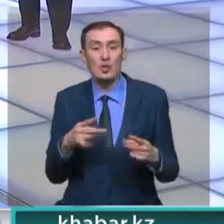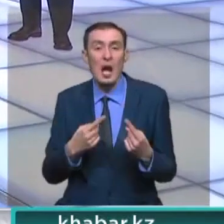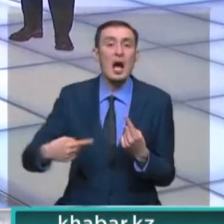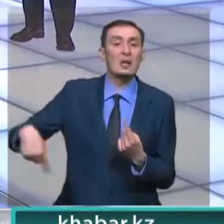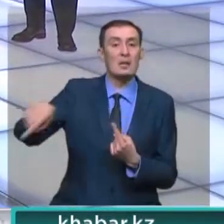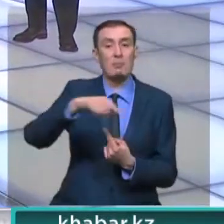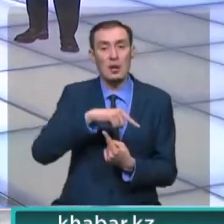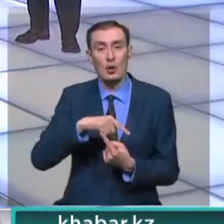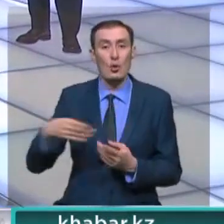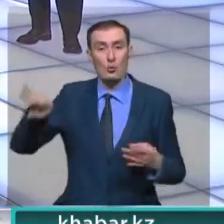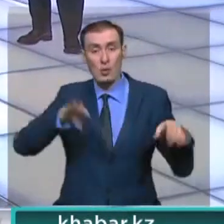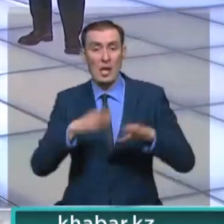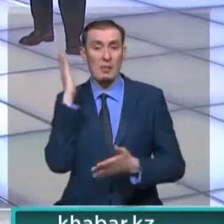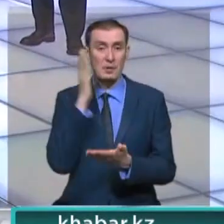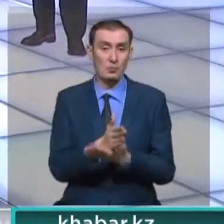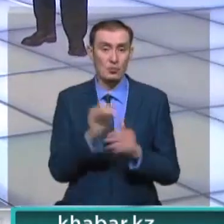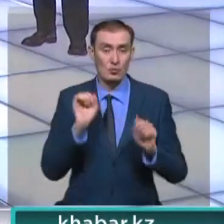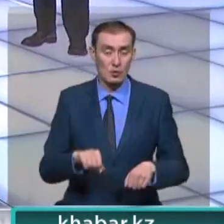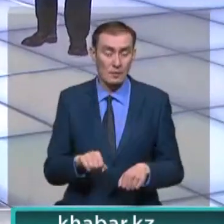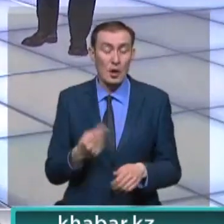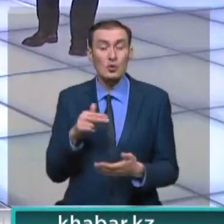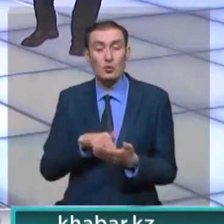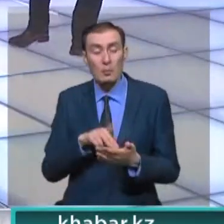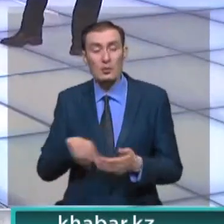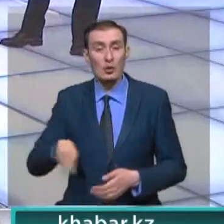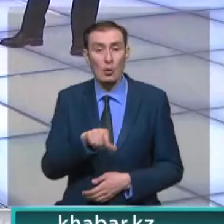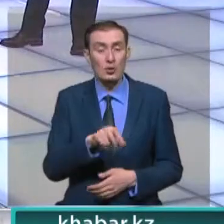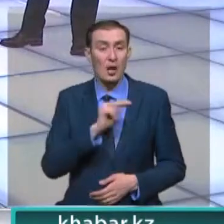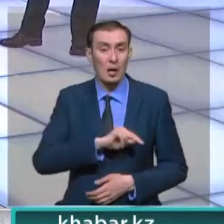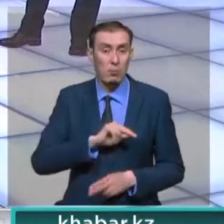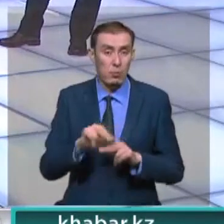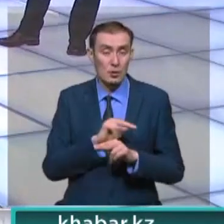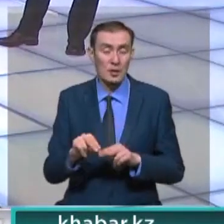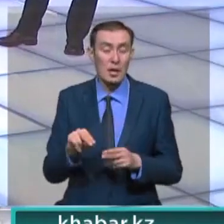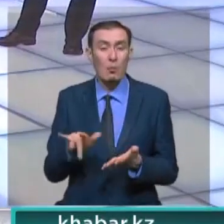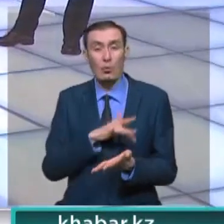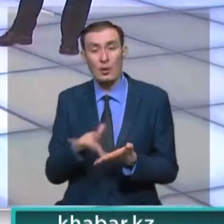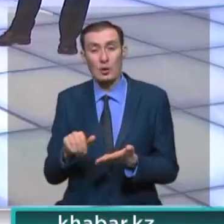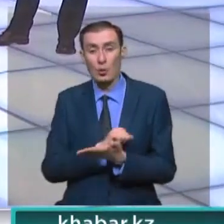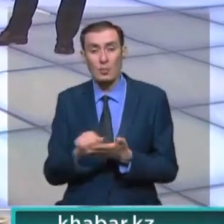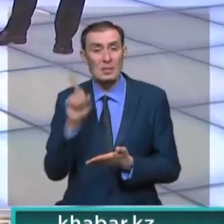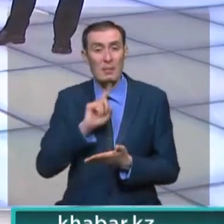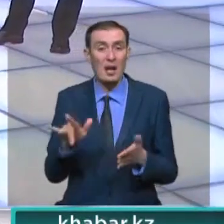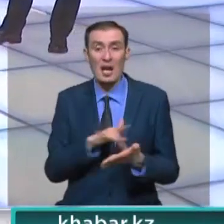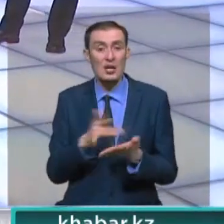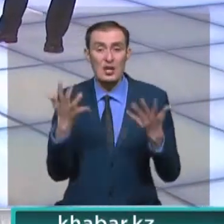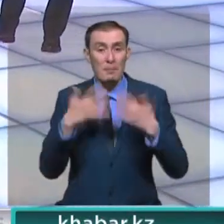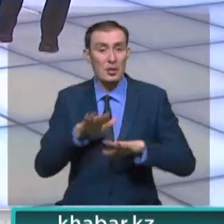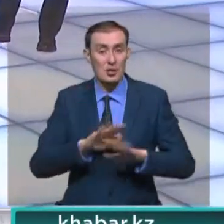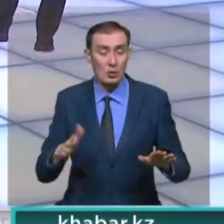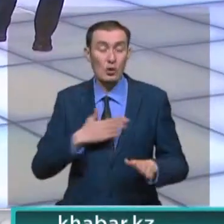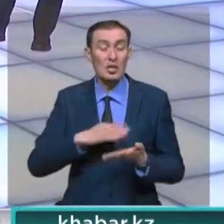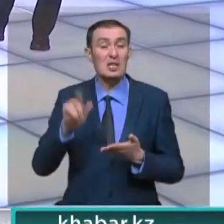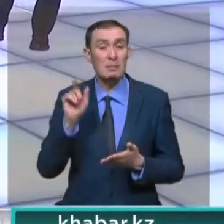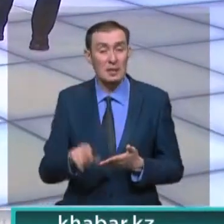а двигаться напрямую. Вот, впрочем, конечная стоимость дорожных работ, как и проектно-сметная документация, пока не подсчитана, но Вячеслав